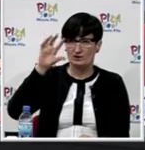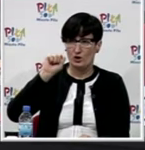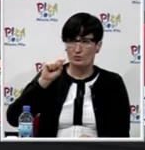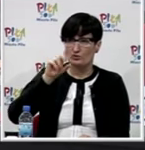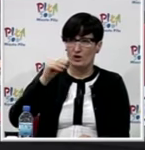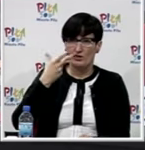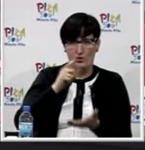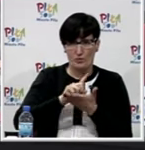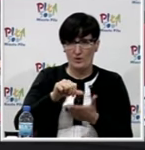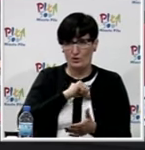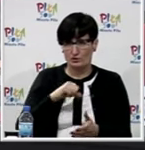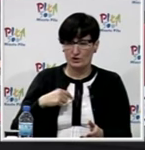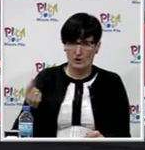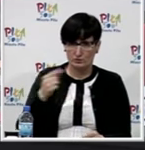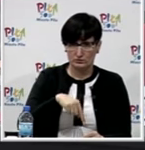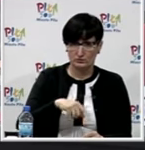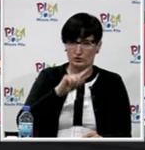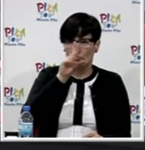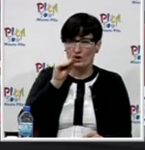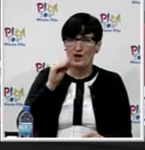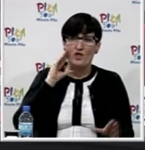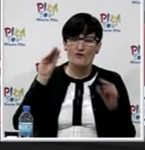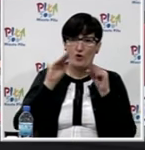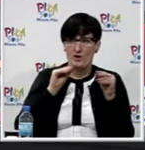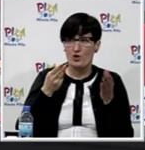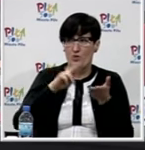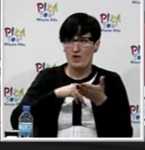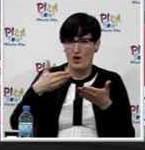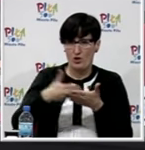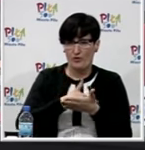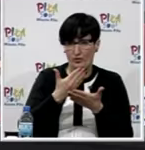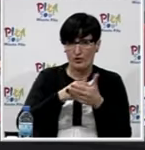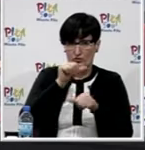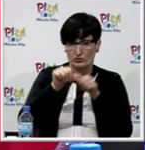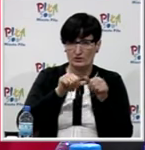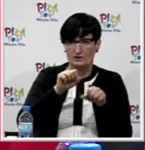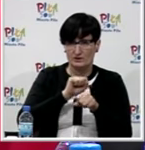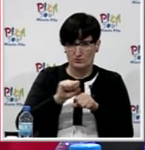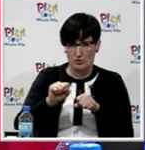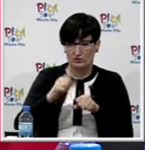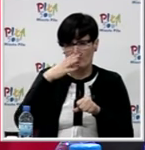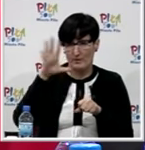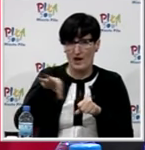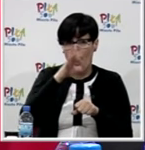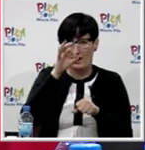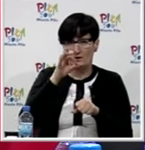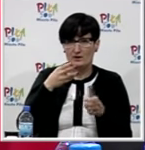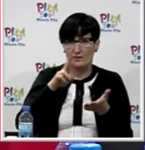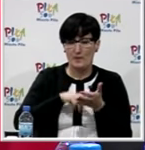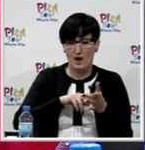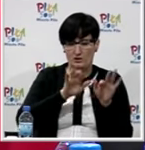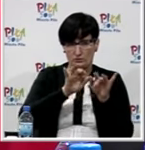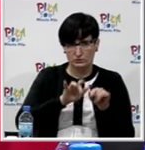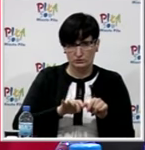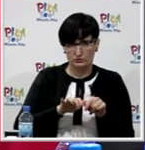że informator na nowy rok szkolny można znaleźć na stronie powiatu pilskiego. Bez trudu